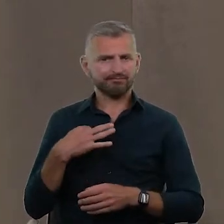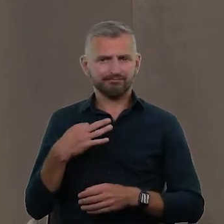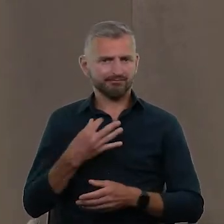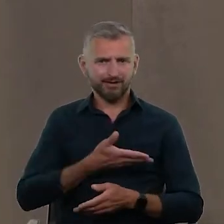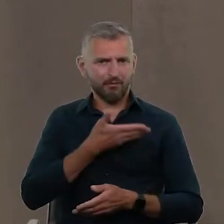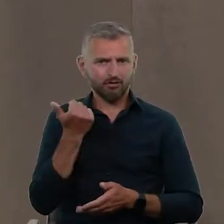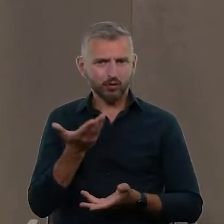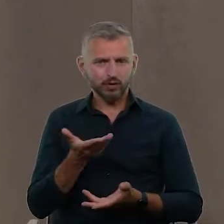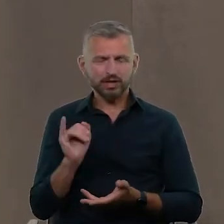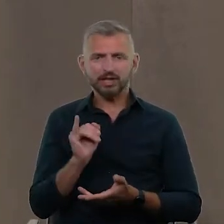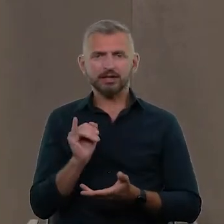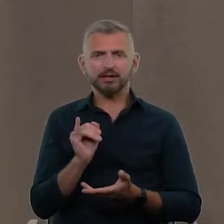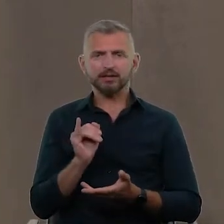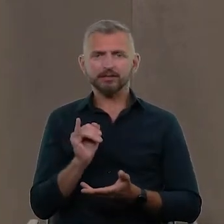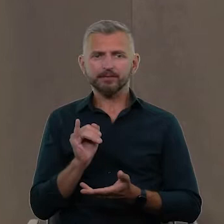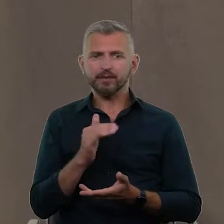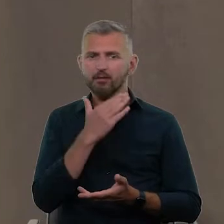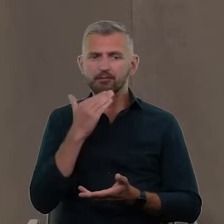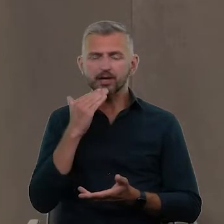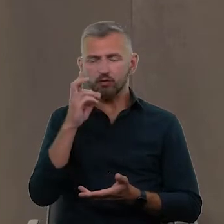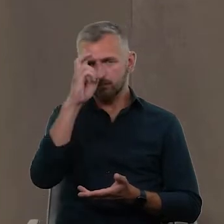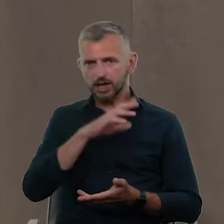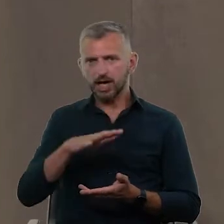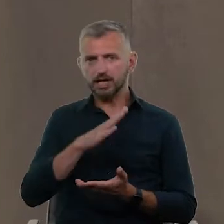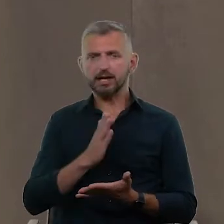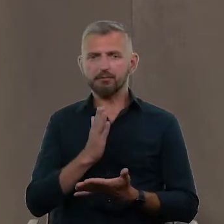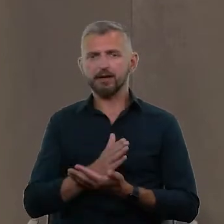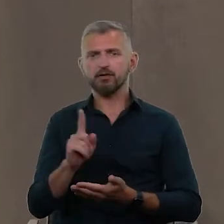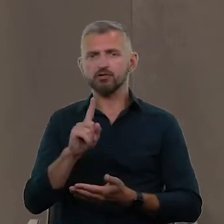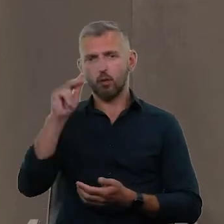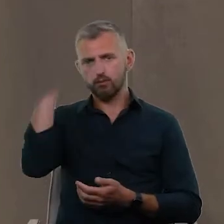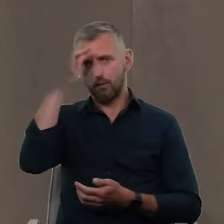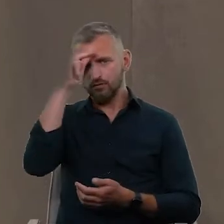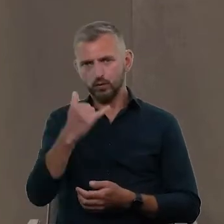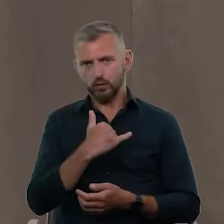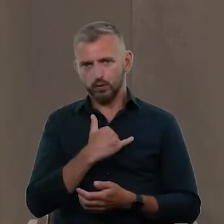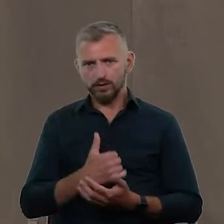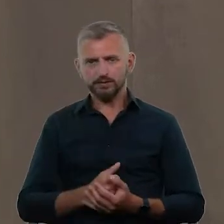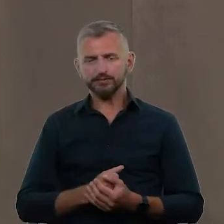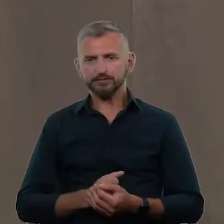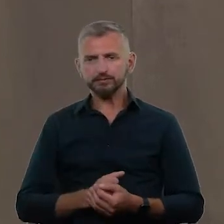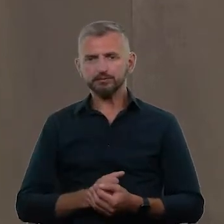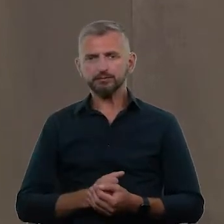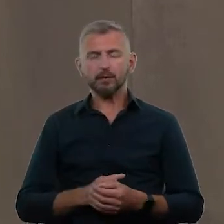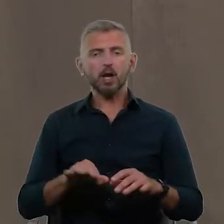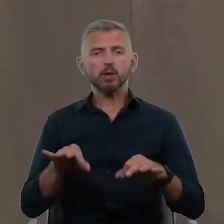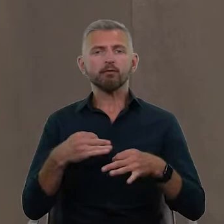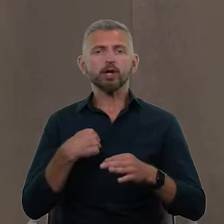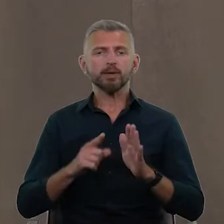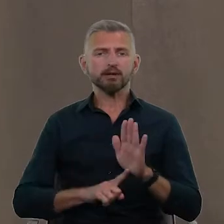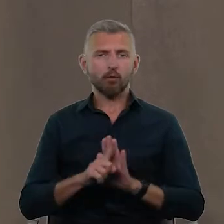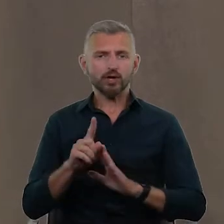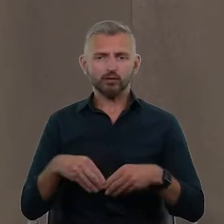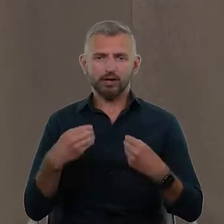і у багатьом країнам є чого повчитися у нас. Дозвольте мені